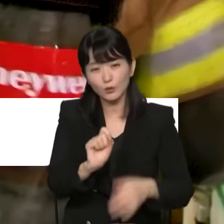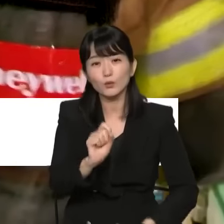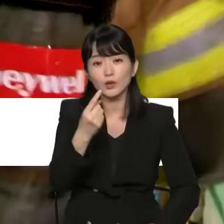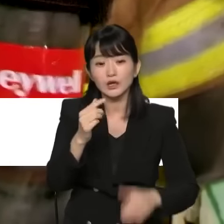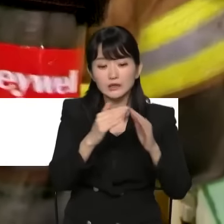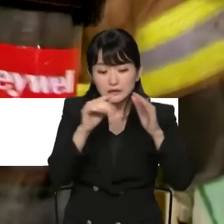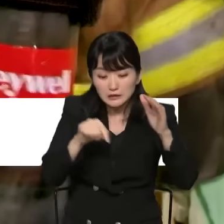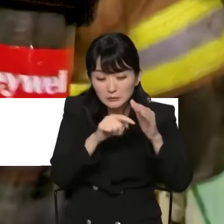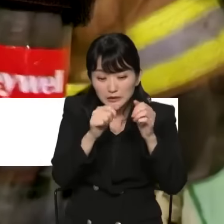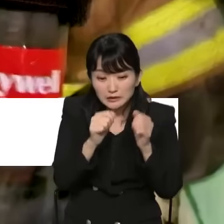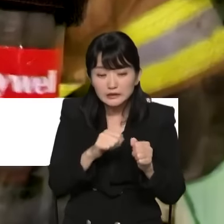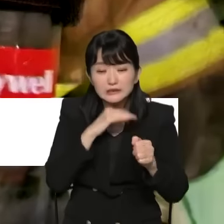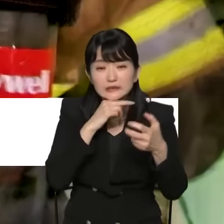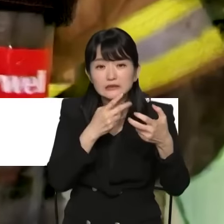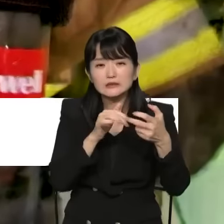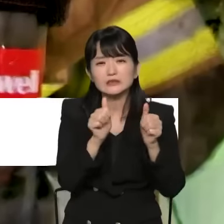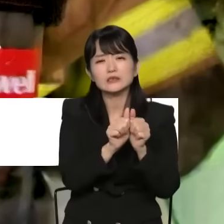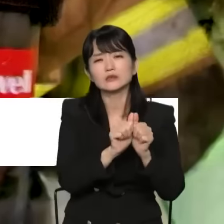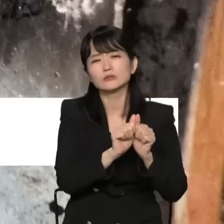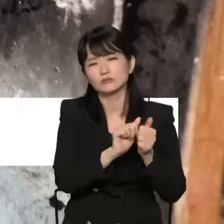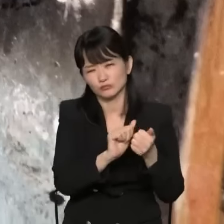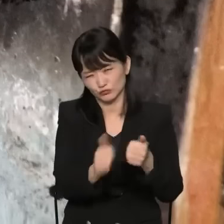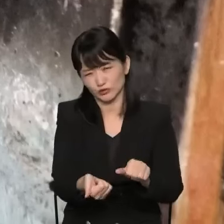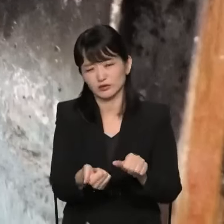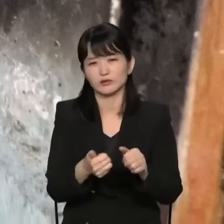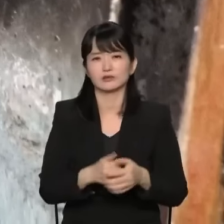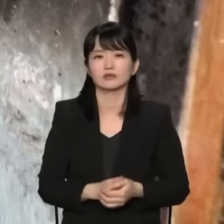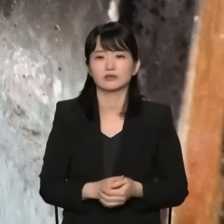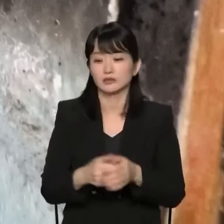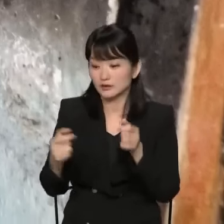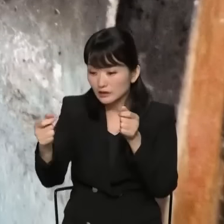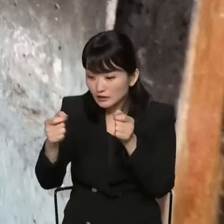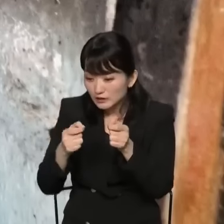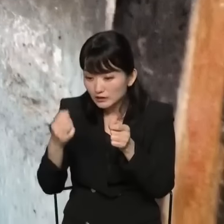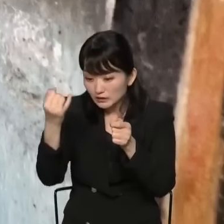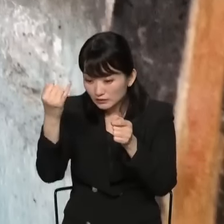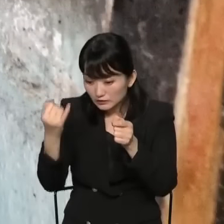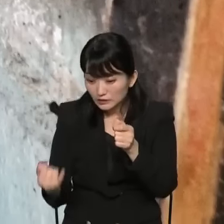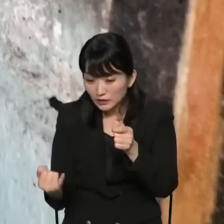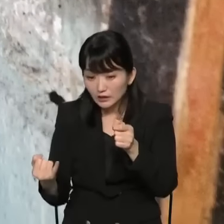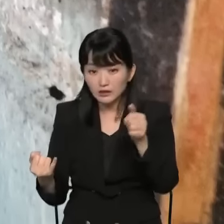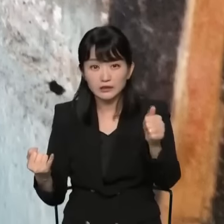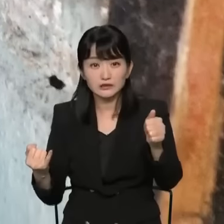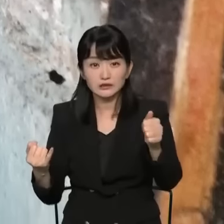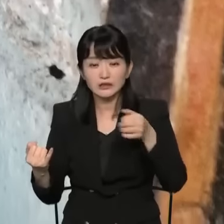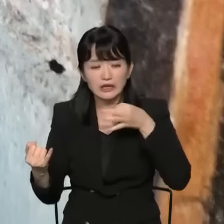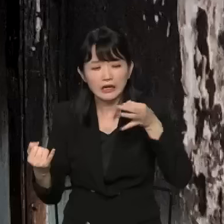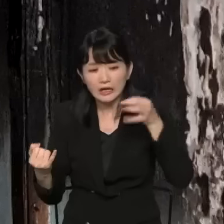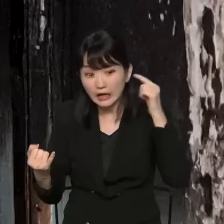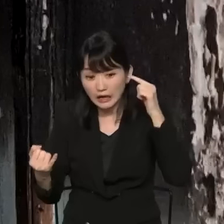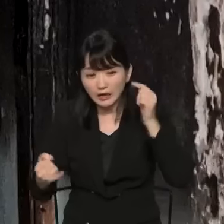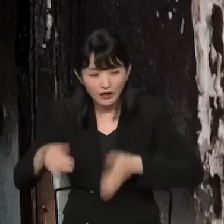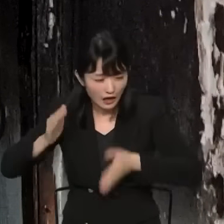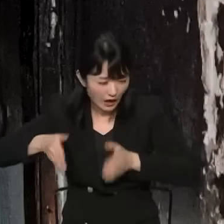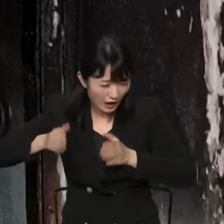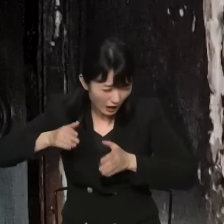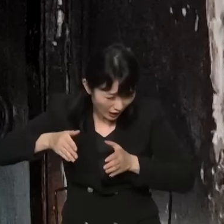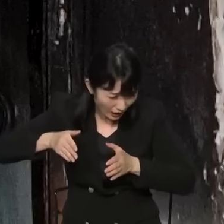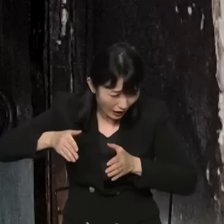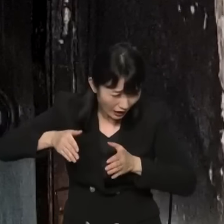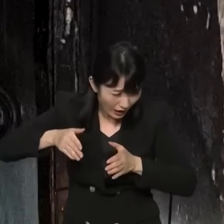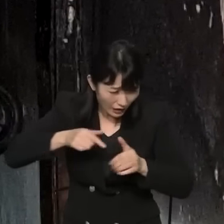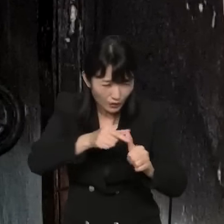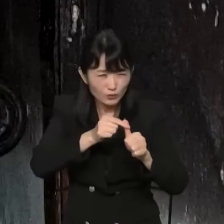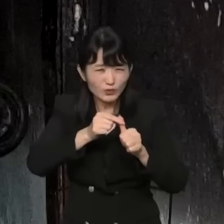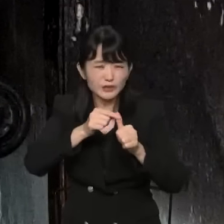안에 있던 70대 남성이 숨졌습니다. 인근에 살던 여동생이 남성의 기침 소리를 듣고 달려갔으나 미처